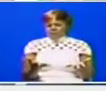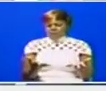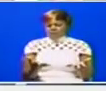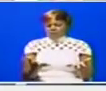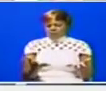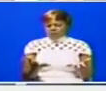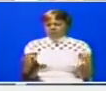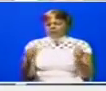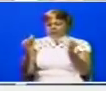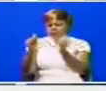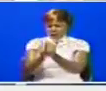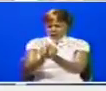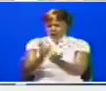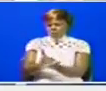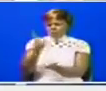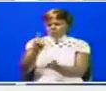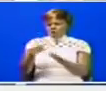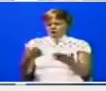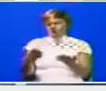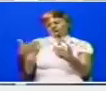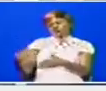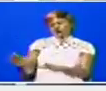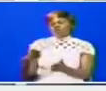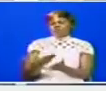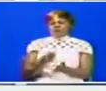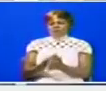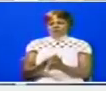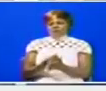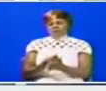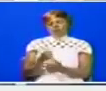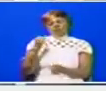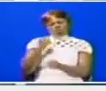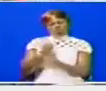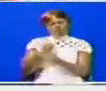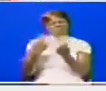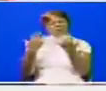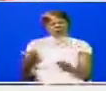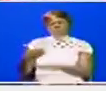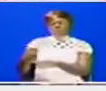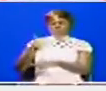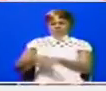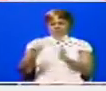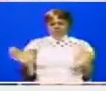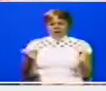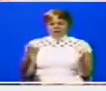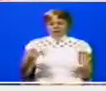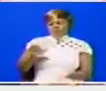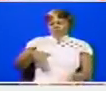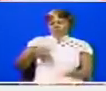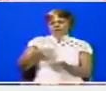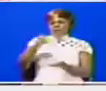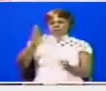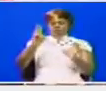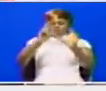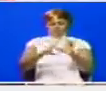faida ya shilingi 10, saa zingine pesa inapotea. Sasa ilikuwa kazi ngumu. We are encouraging more women to